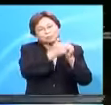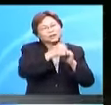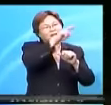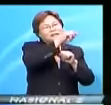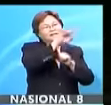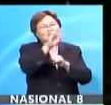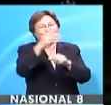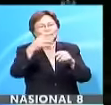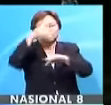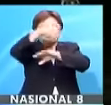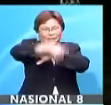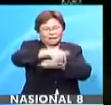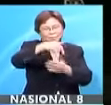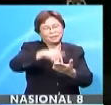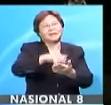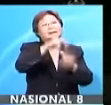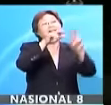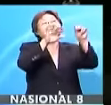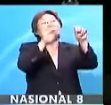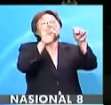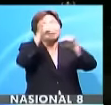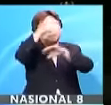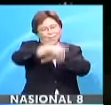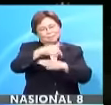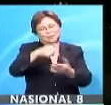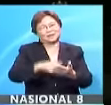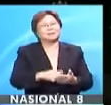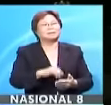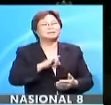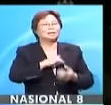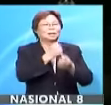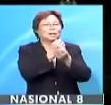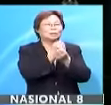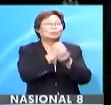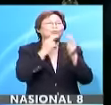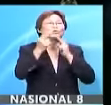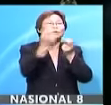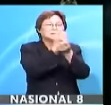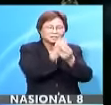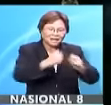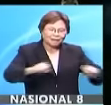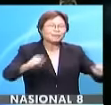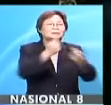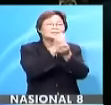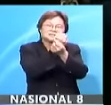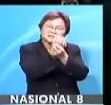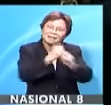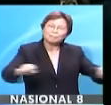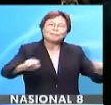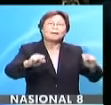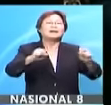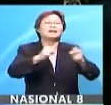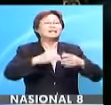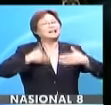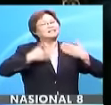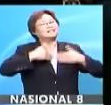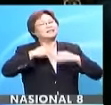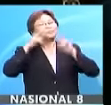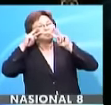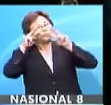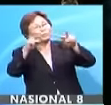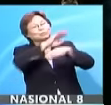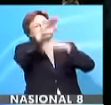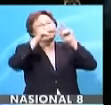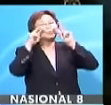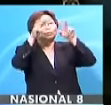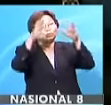ini. Terima kasih. Ya, saya ucapkan selamat sejahtera, selamat menonton kepada semua penonton